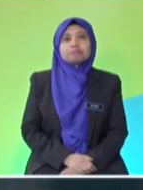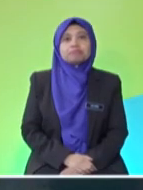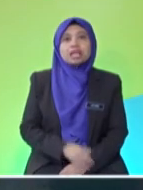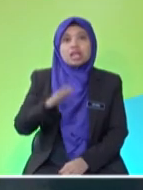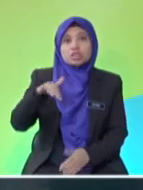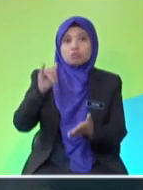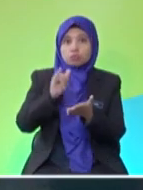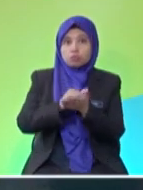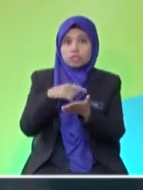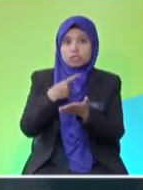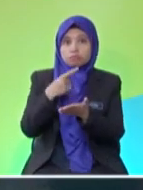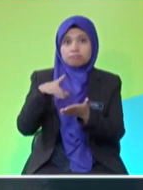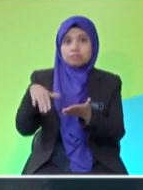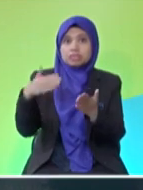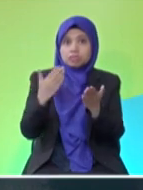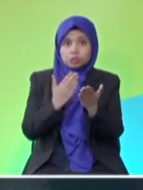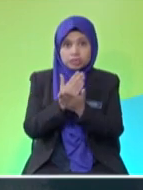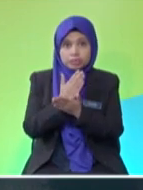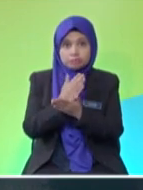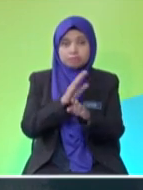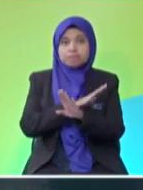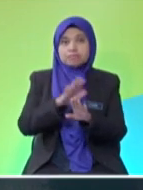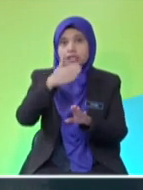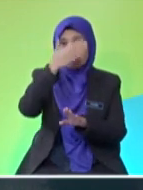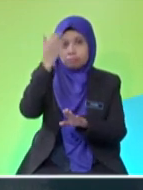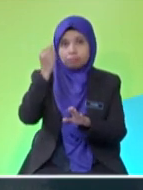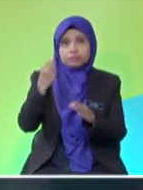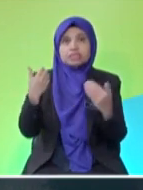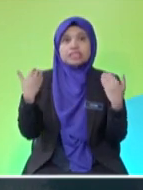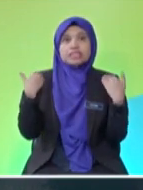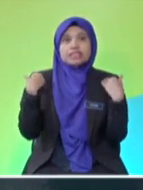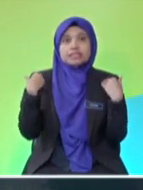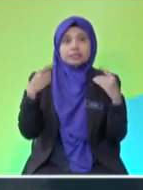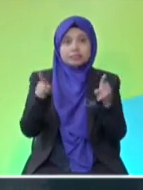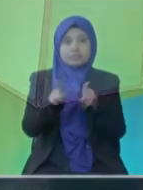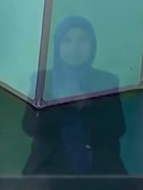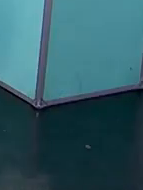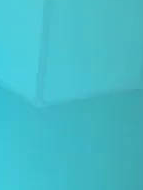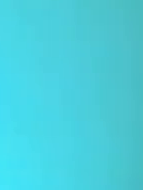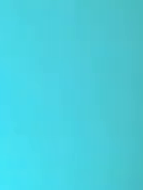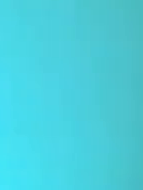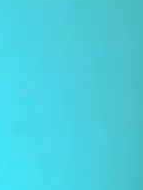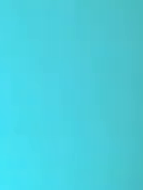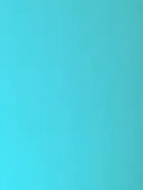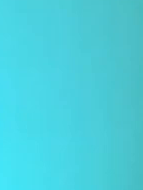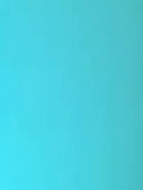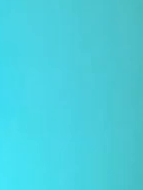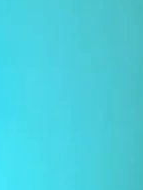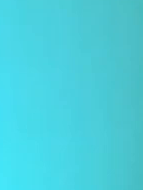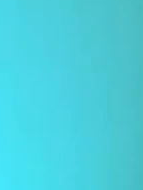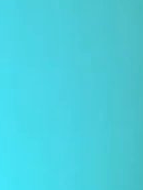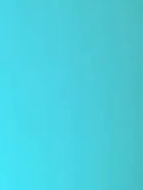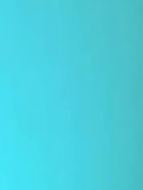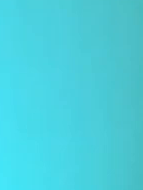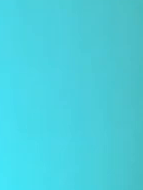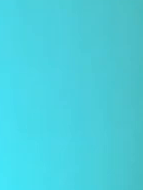sebelum itu sebelum itu teruskan kelas kita tak lupa juga di studio turut serta bersama dengan kami pada hari ini cek gu juru basi isyarat Ceko